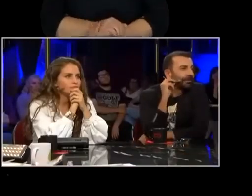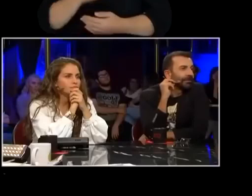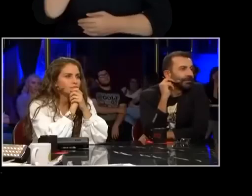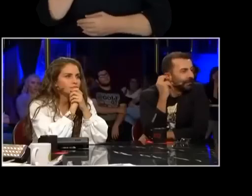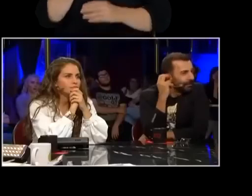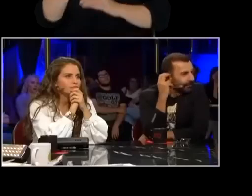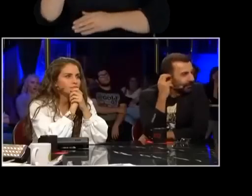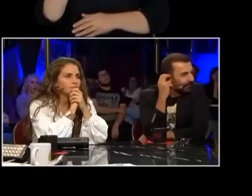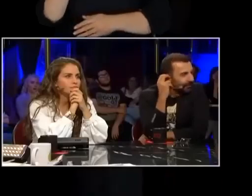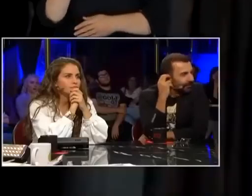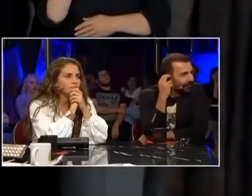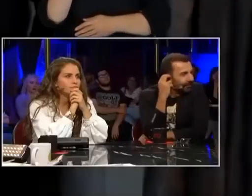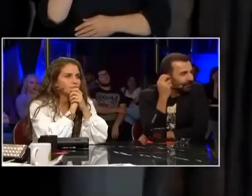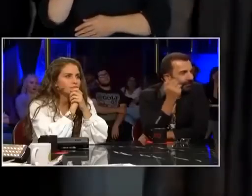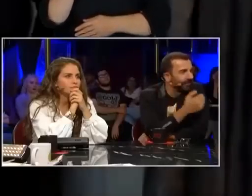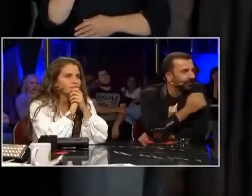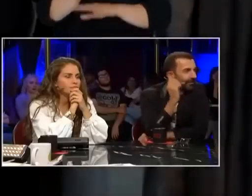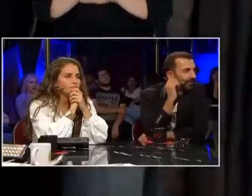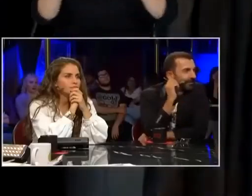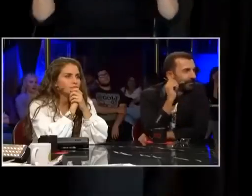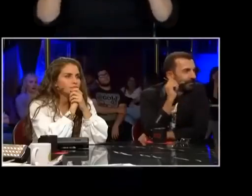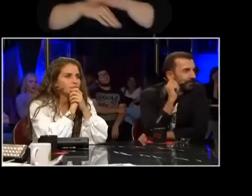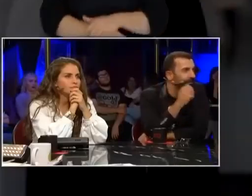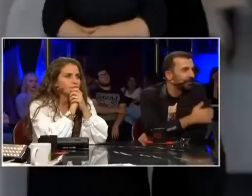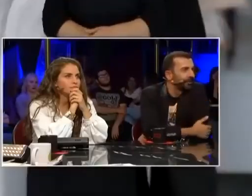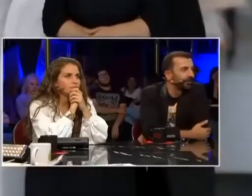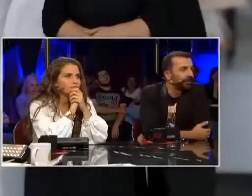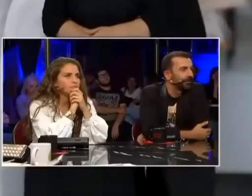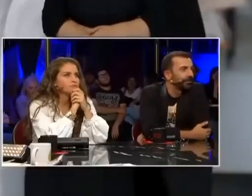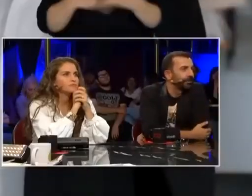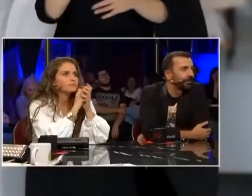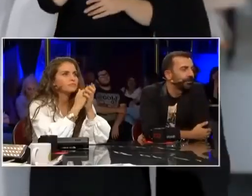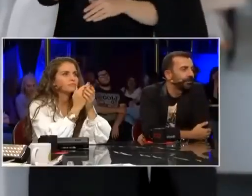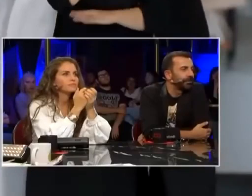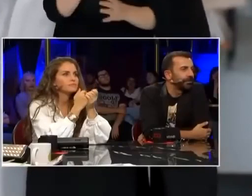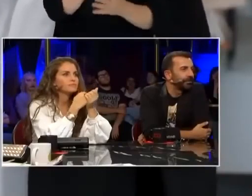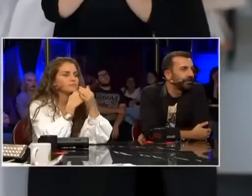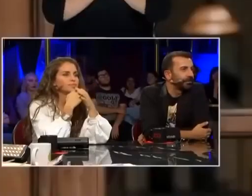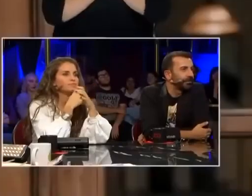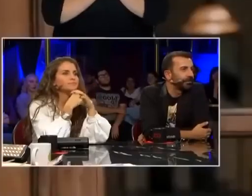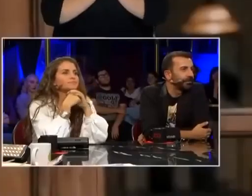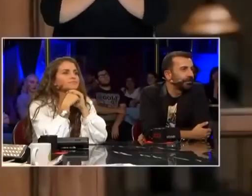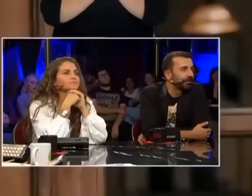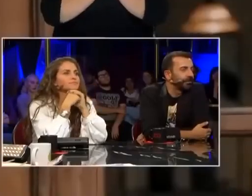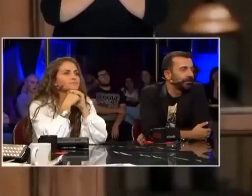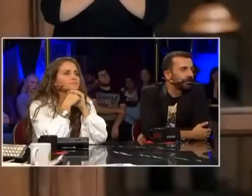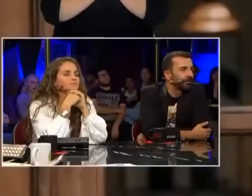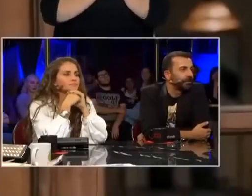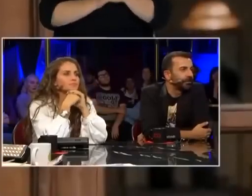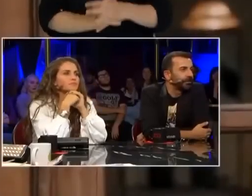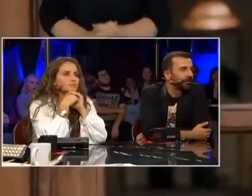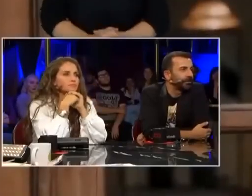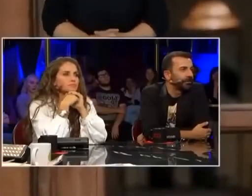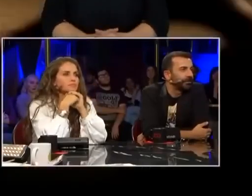Ben gidiyorum Nesin. Bitti. Ama sen de gitme yalvarırım ne olur.